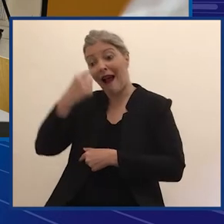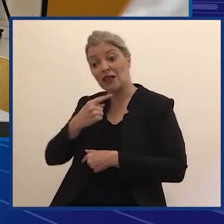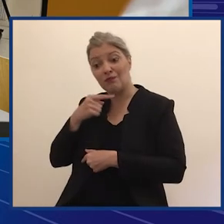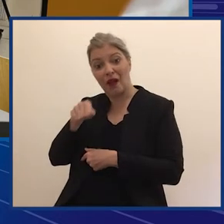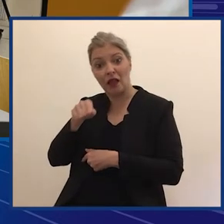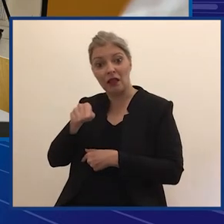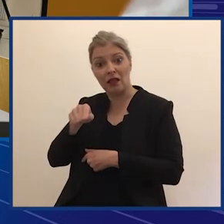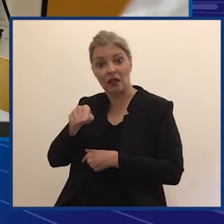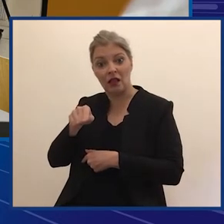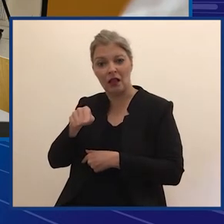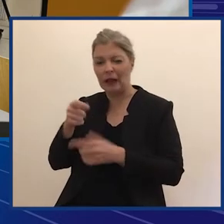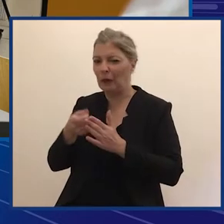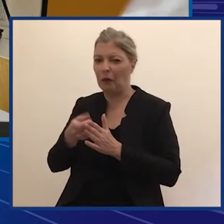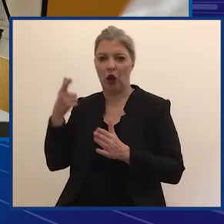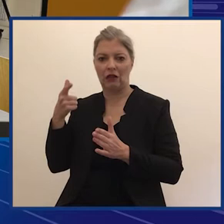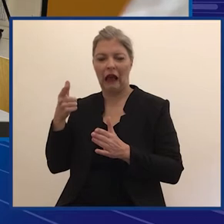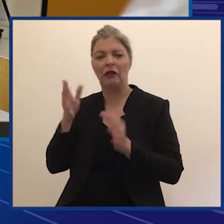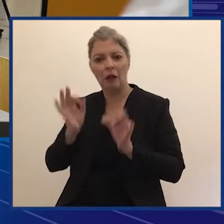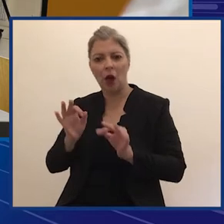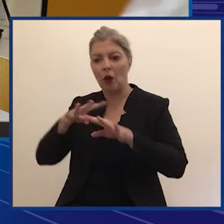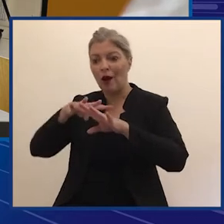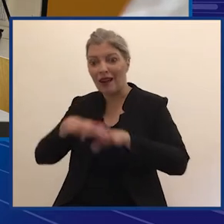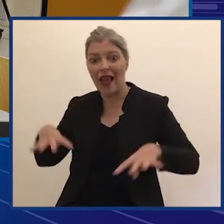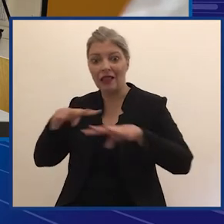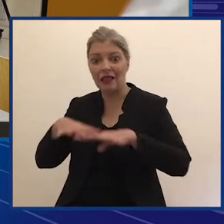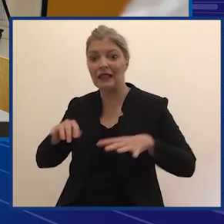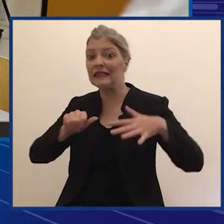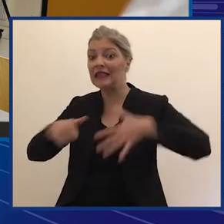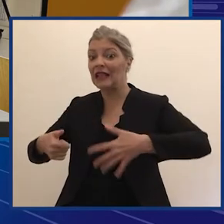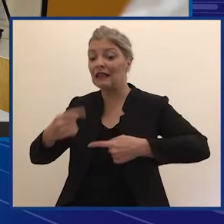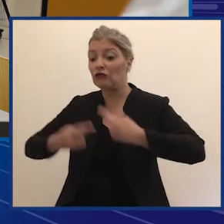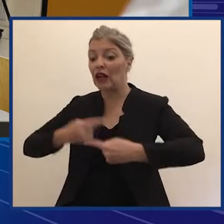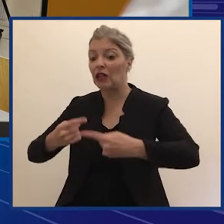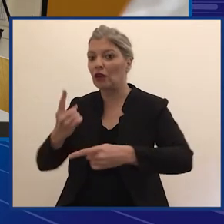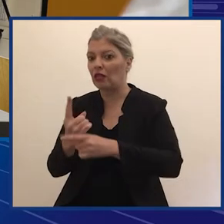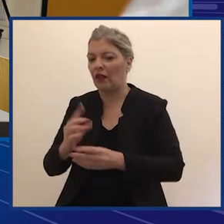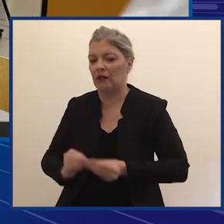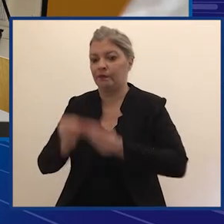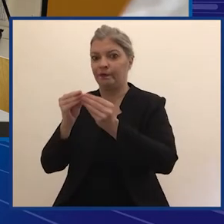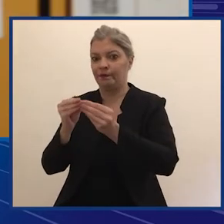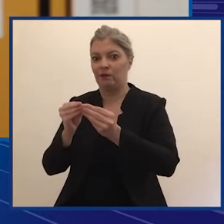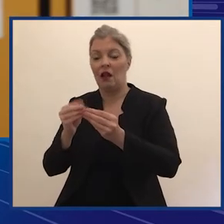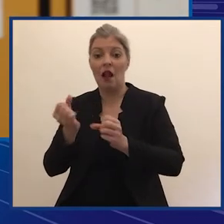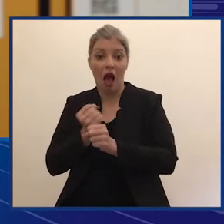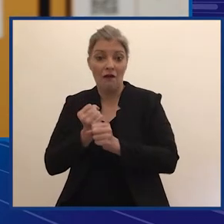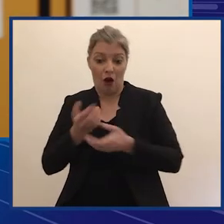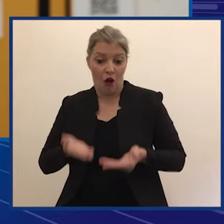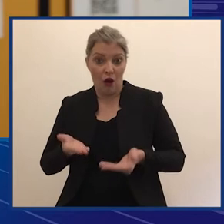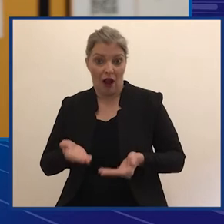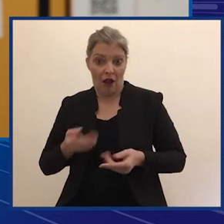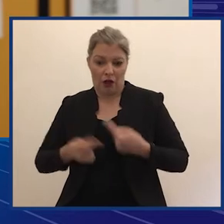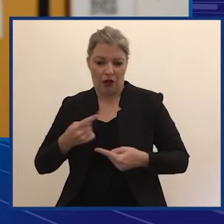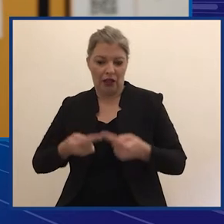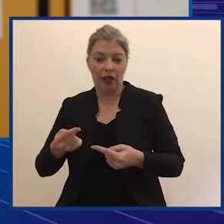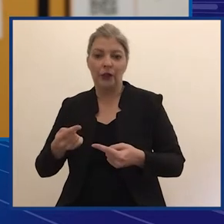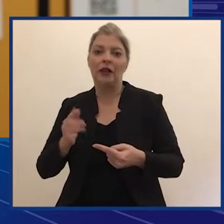probabilmente diventeranno parte di quelle che sono le reti di sesta generazione. Dico probabilmente perché in realtà ci si sta lavorando adesso, ancora